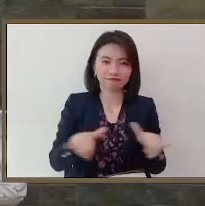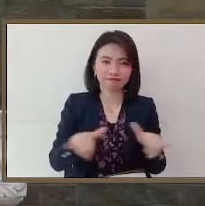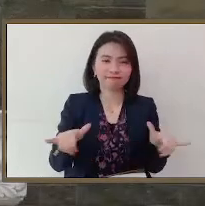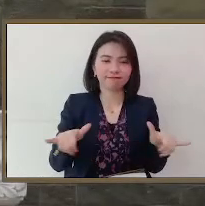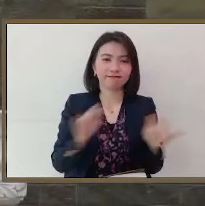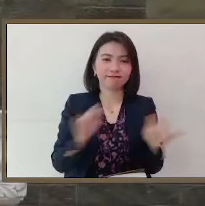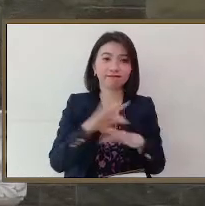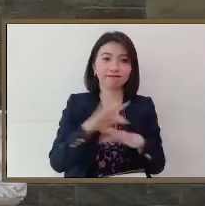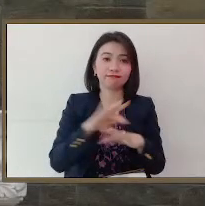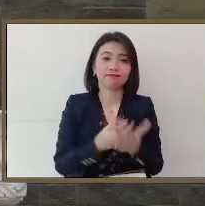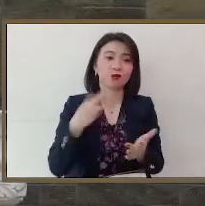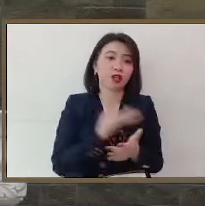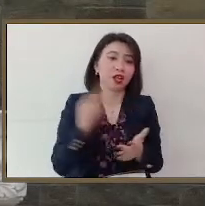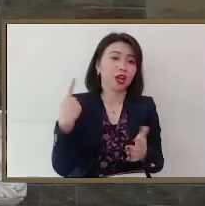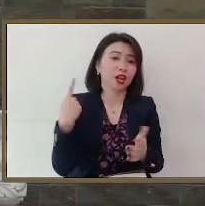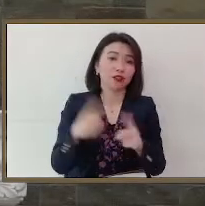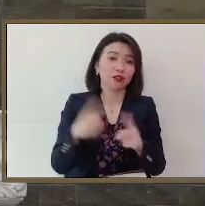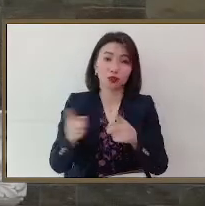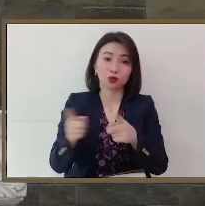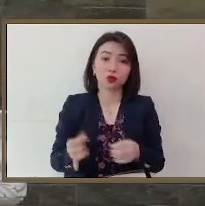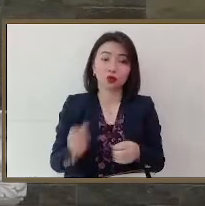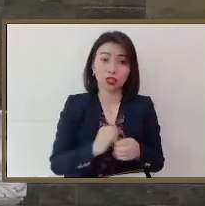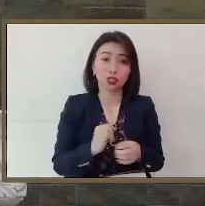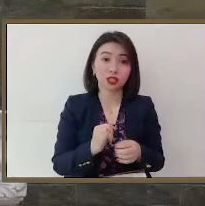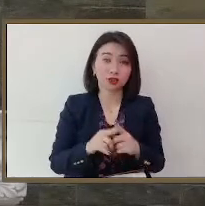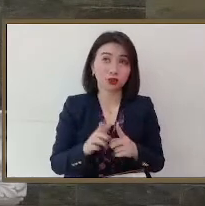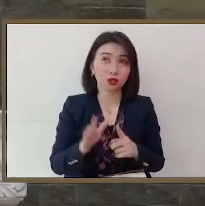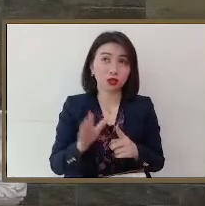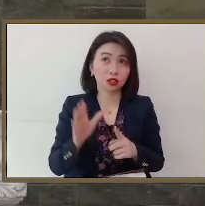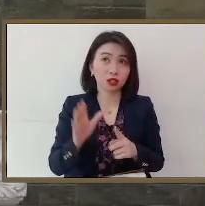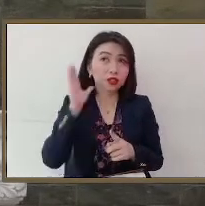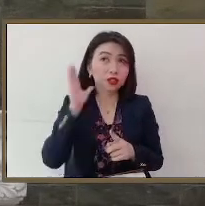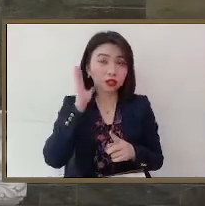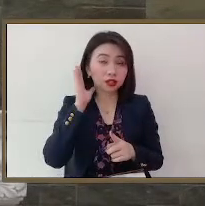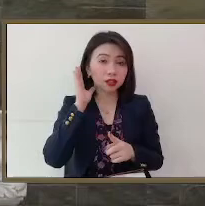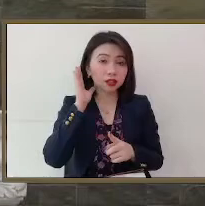All we have to do is listen.